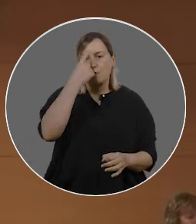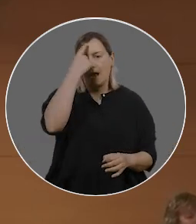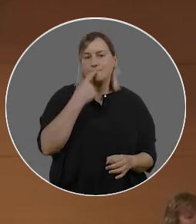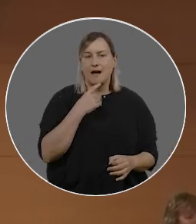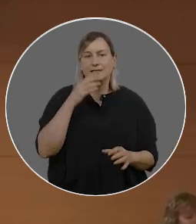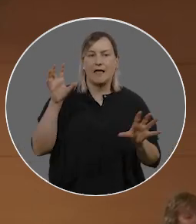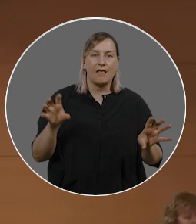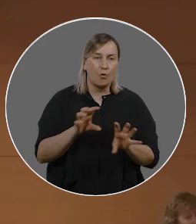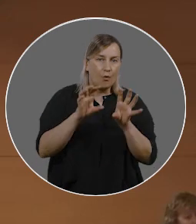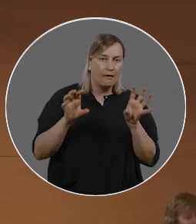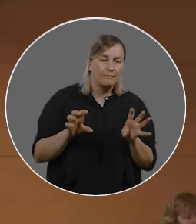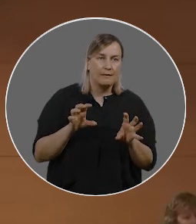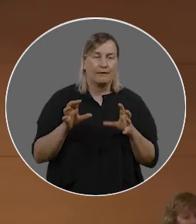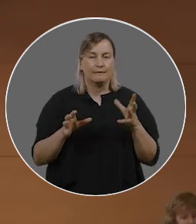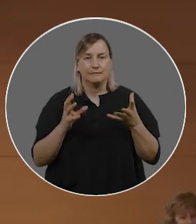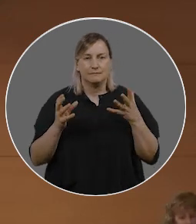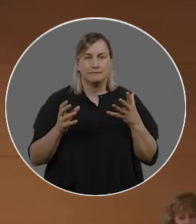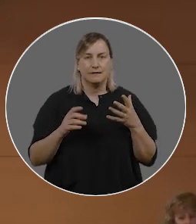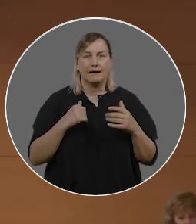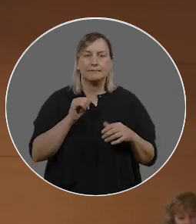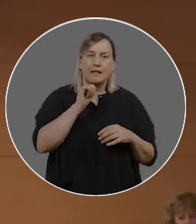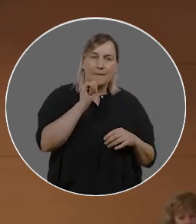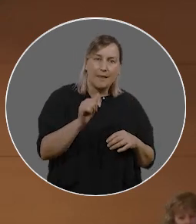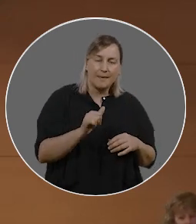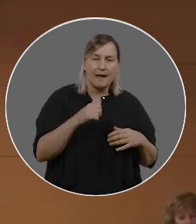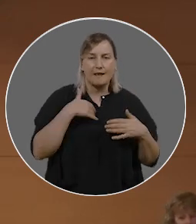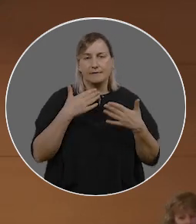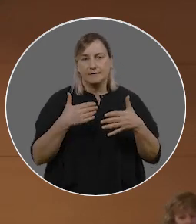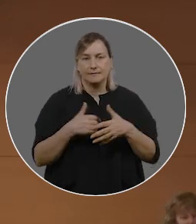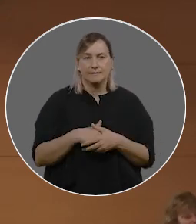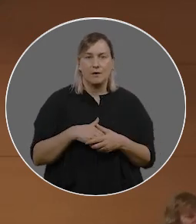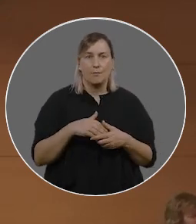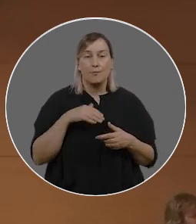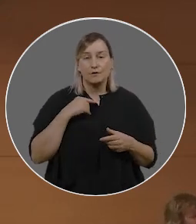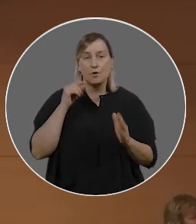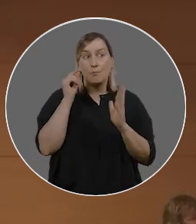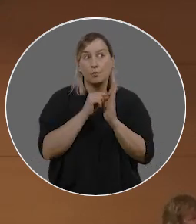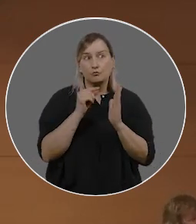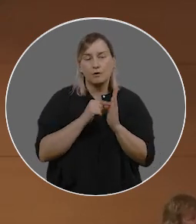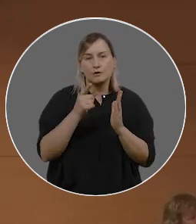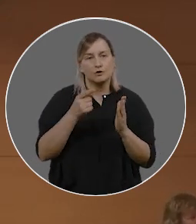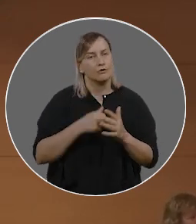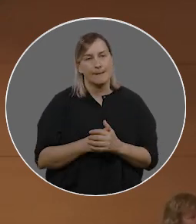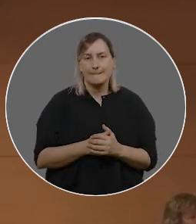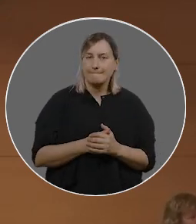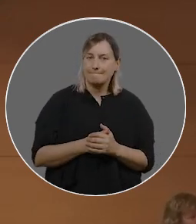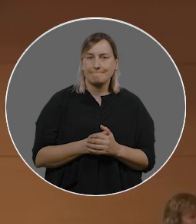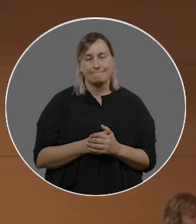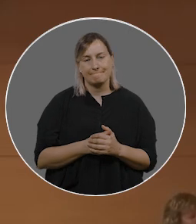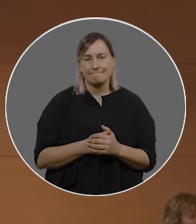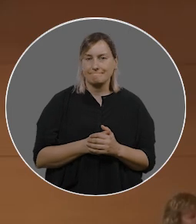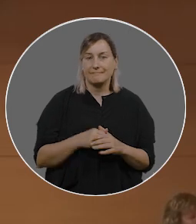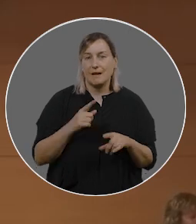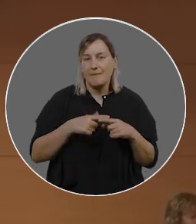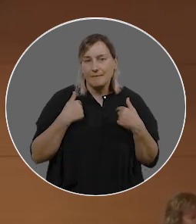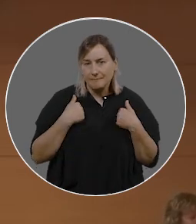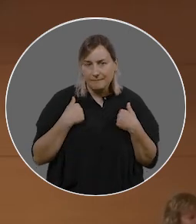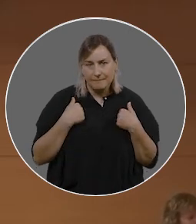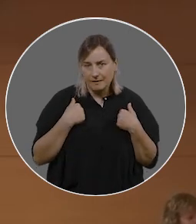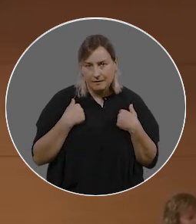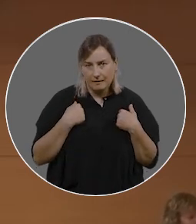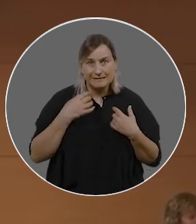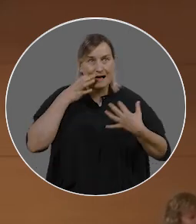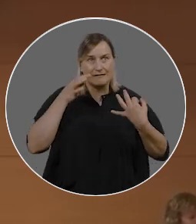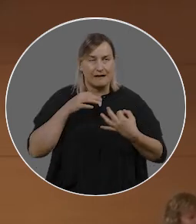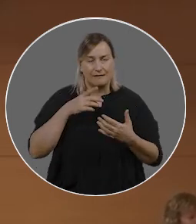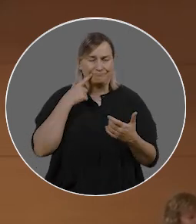és que una imatge decorativa, no?, està malament. Llavors, clar, posar-li puntuació amb això, per mi,